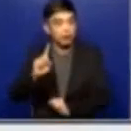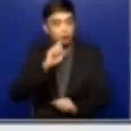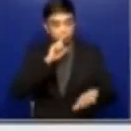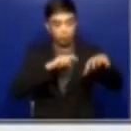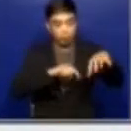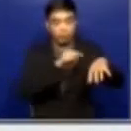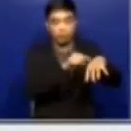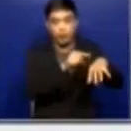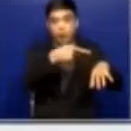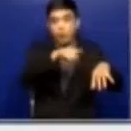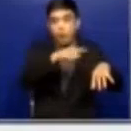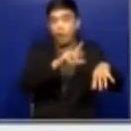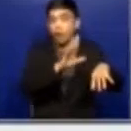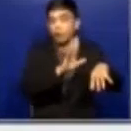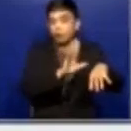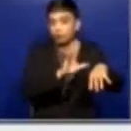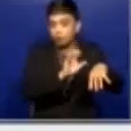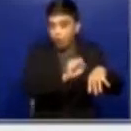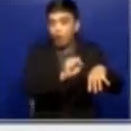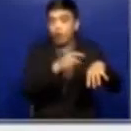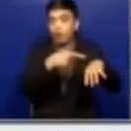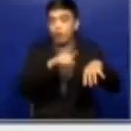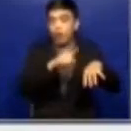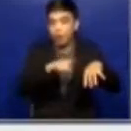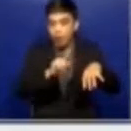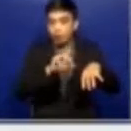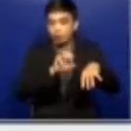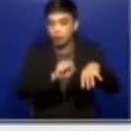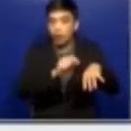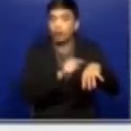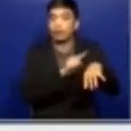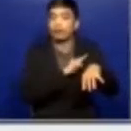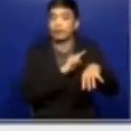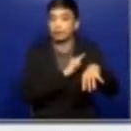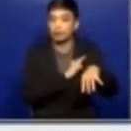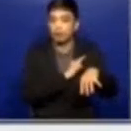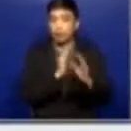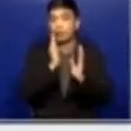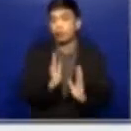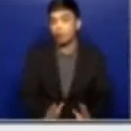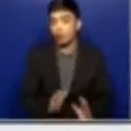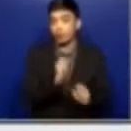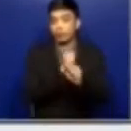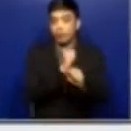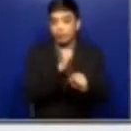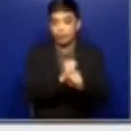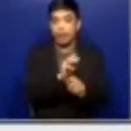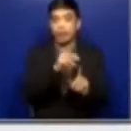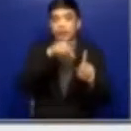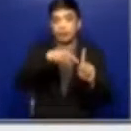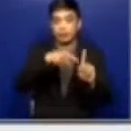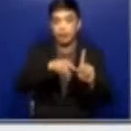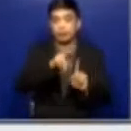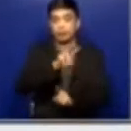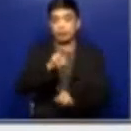ไม่ว่าปปส.นะครับปปส.นี่ท่านประธานทราบไหมครับว่ามีจำนวนบุคลากรของปปส.แค่ 1,200 กว่าค